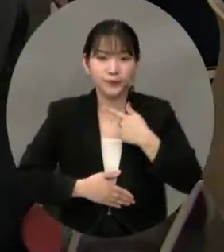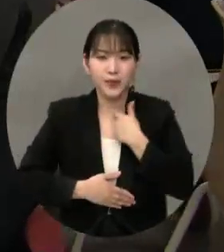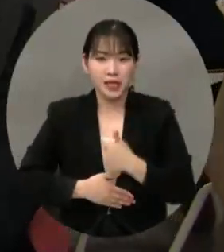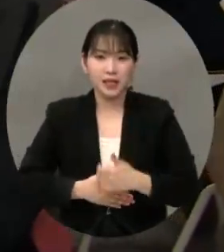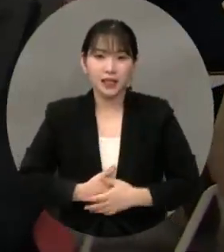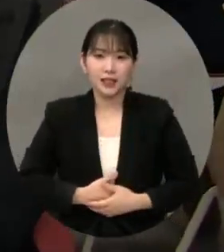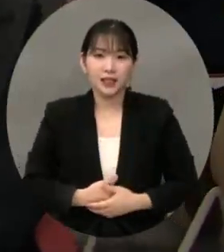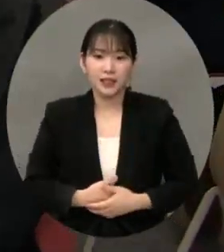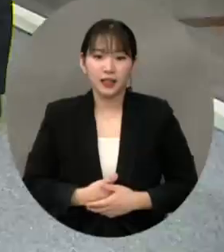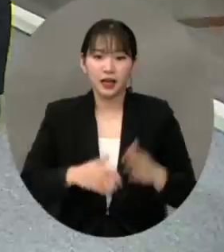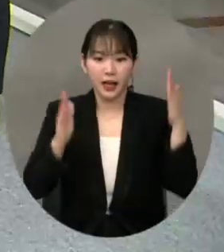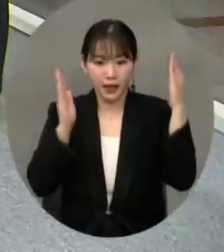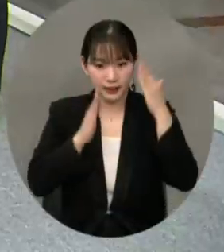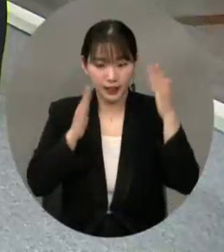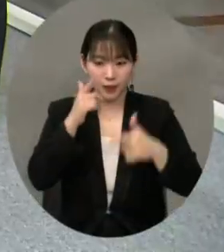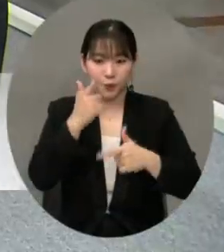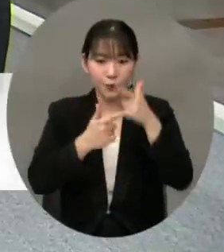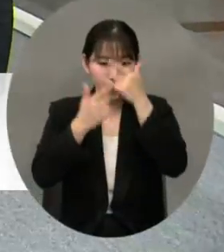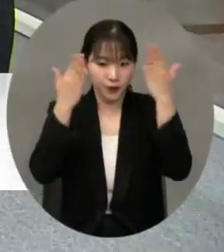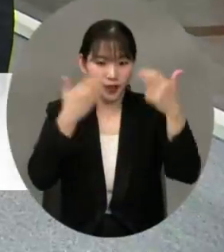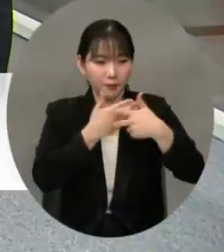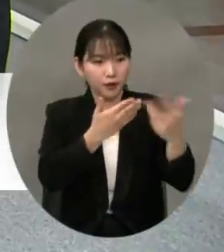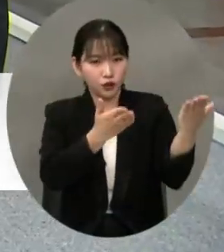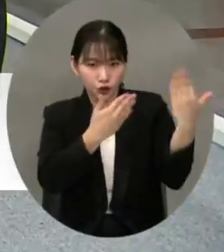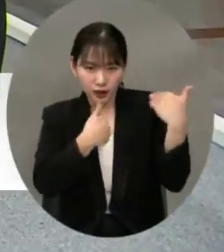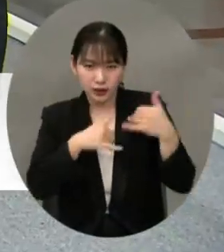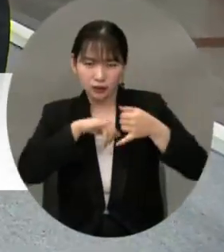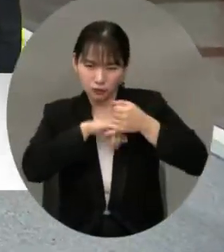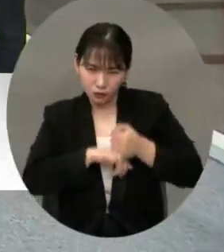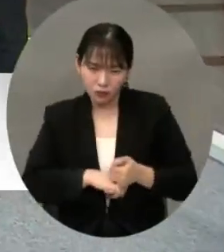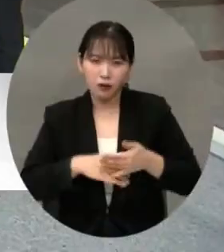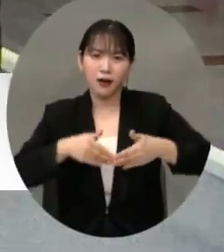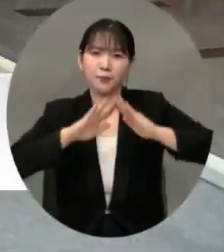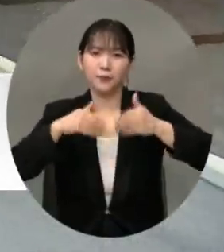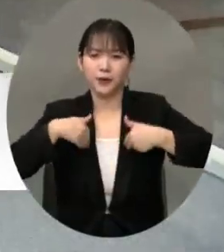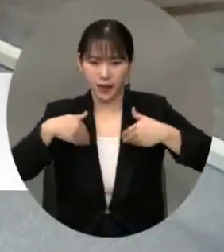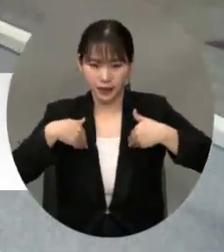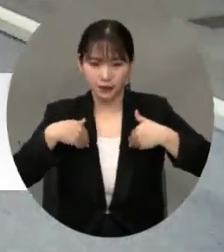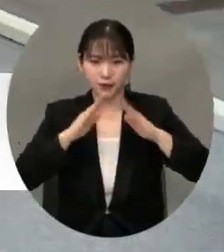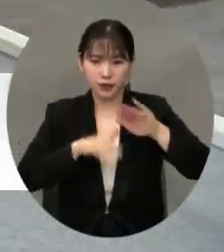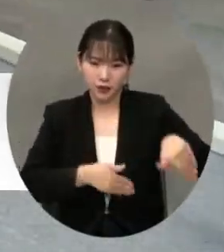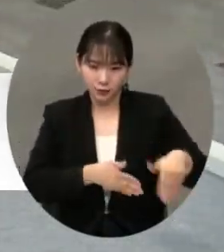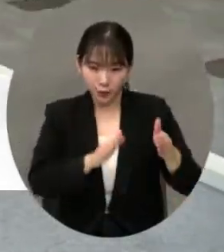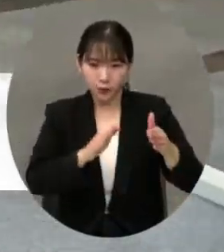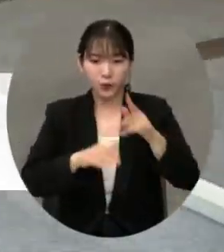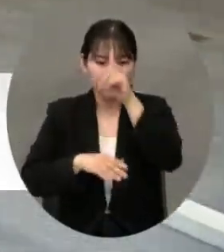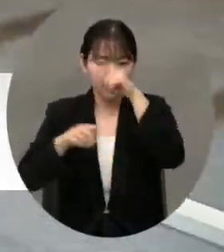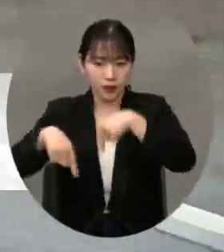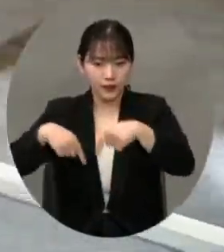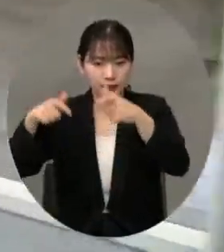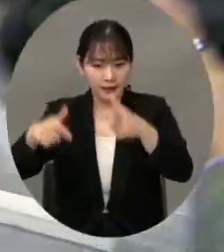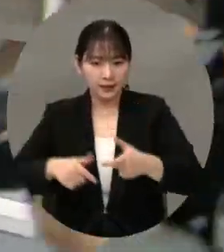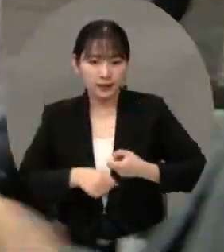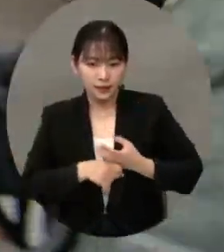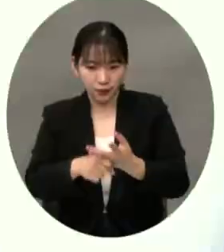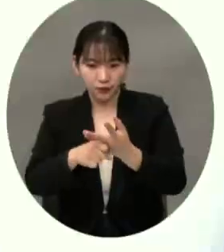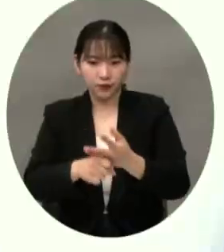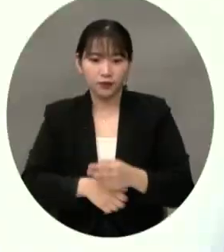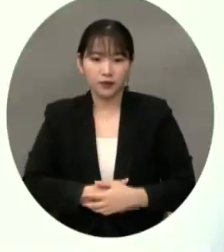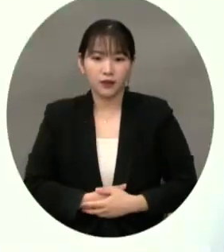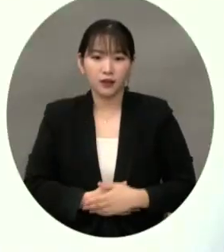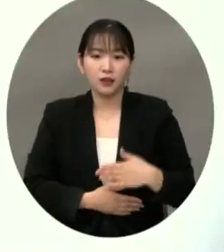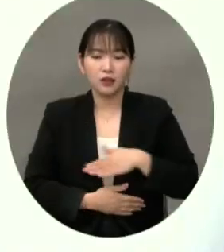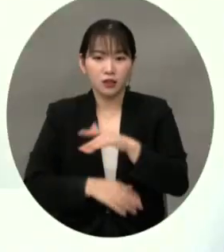했습니다. 학생들은 목포대 의대 유치가 반드시 이루어져야 한다는 뜻을 전라남도와 정치권에 전달했습니다.